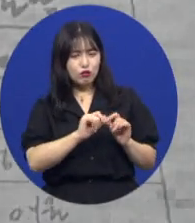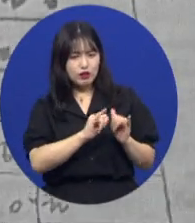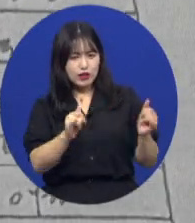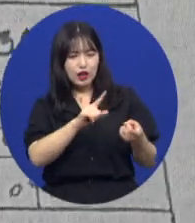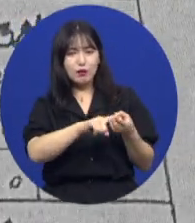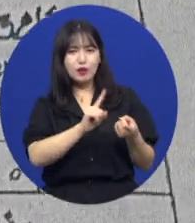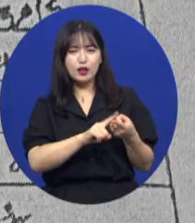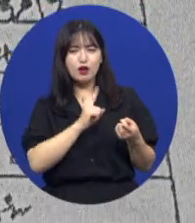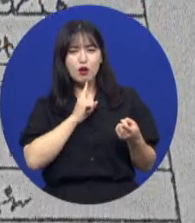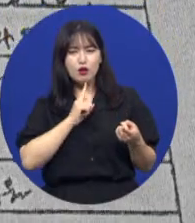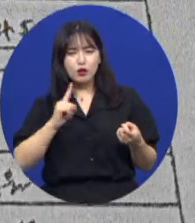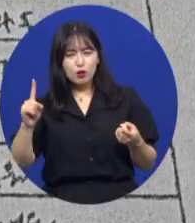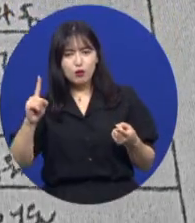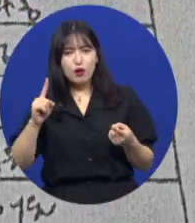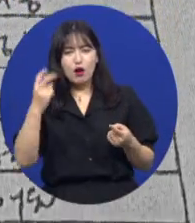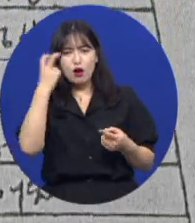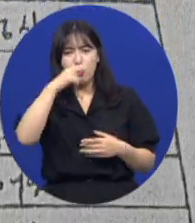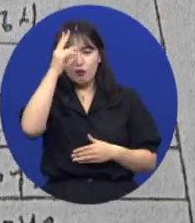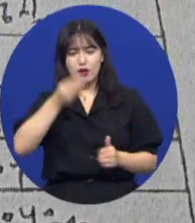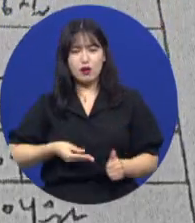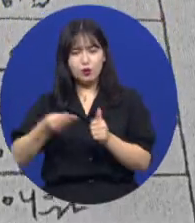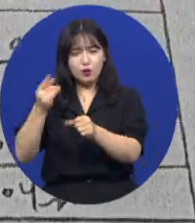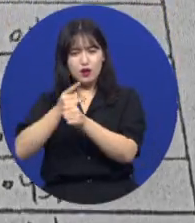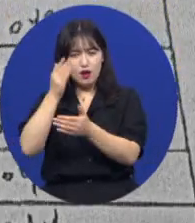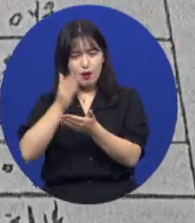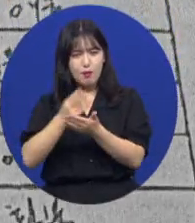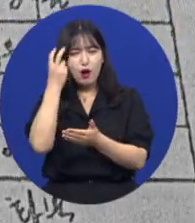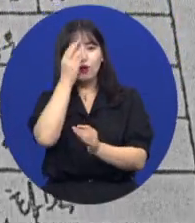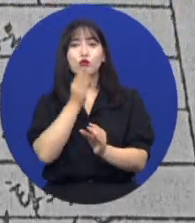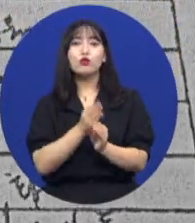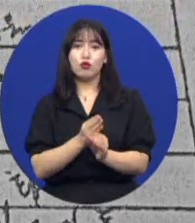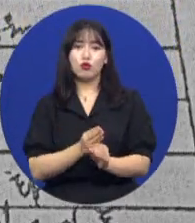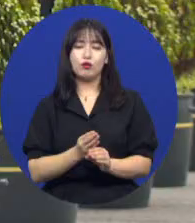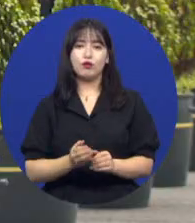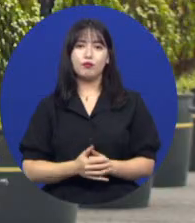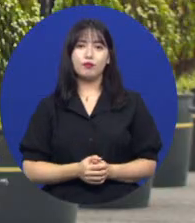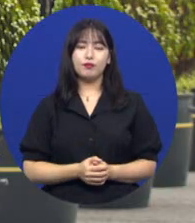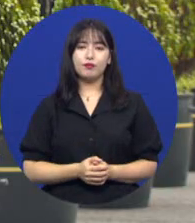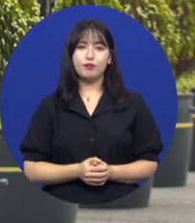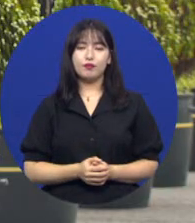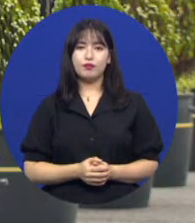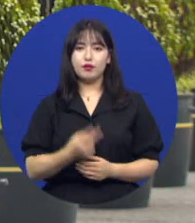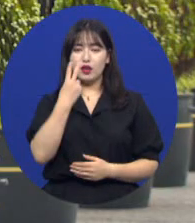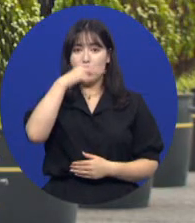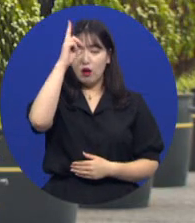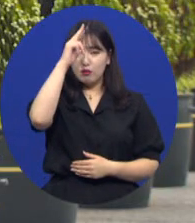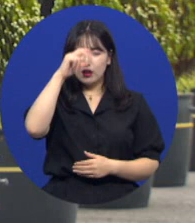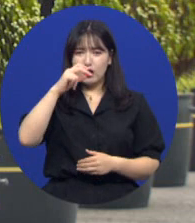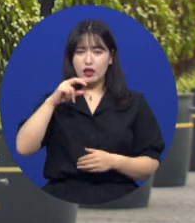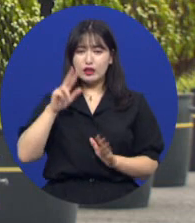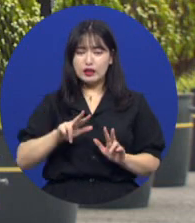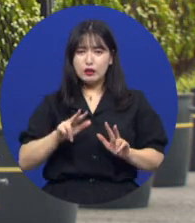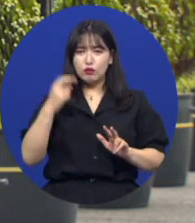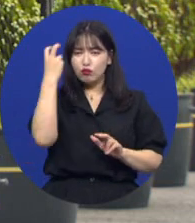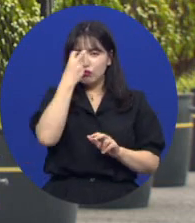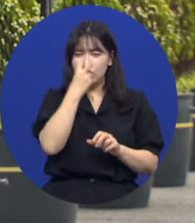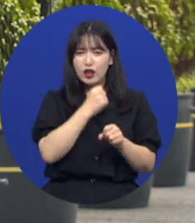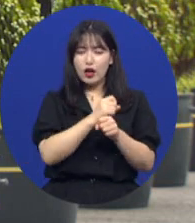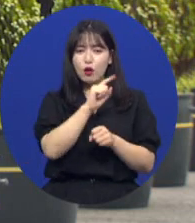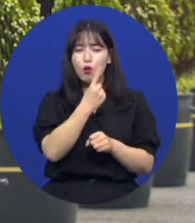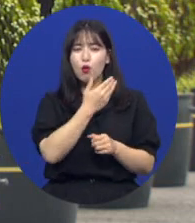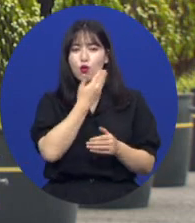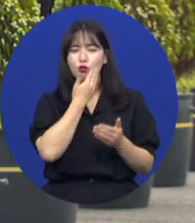송치 하는 방안을 검토하고 있는 것으로 알려졌습니다 검찰의 강제 수사가 5 영문 지사 의